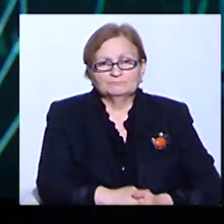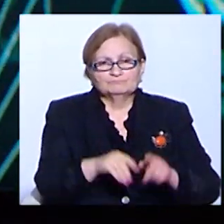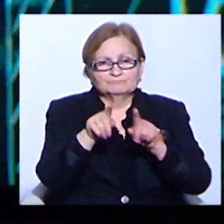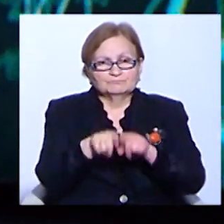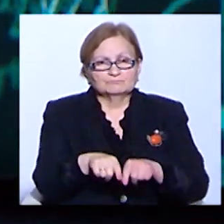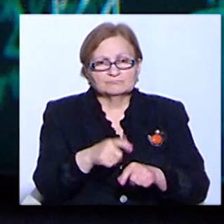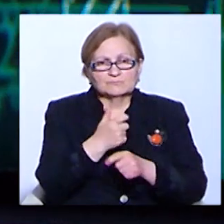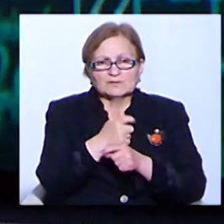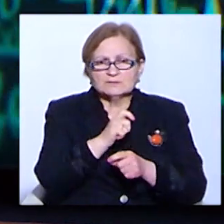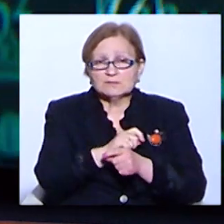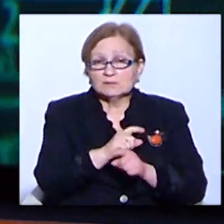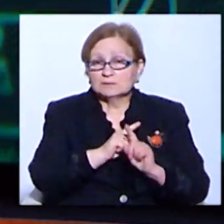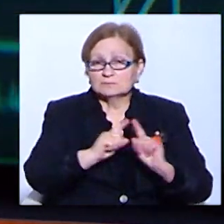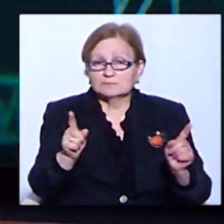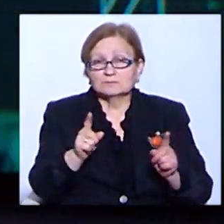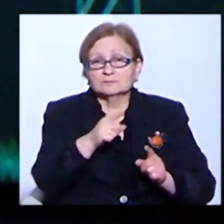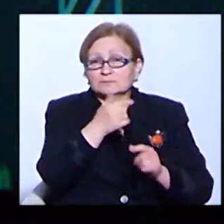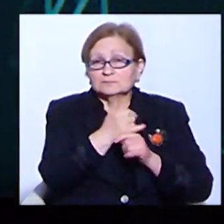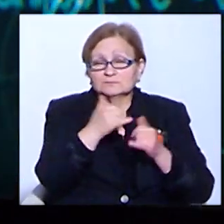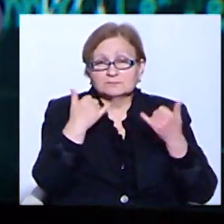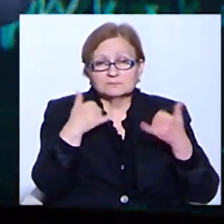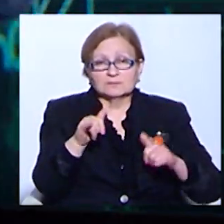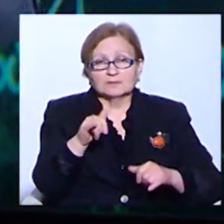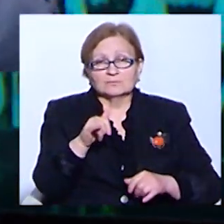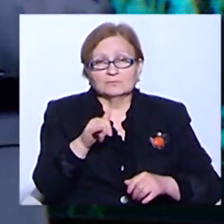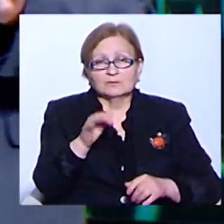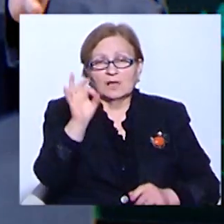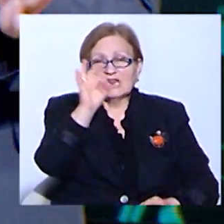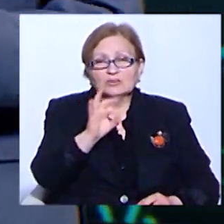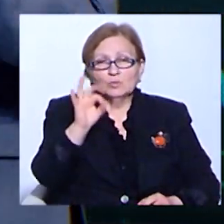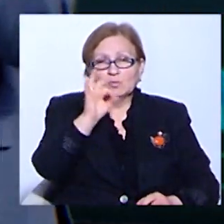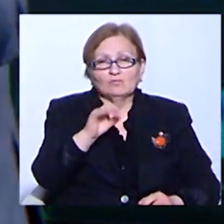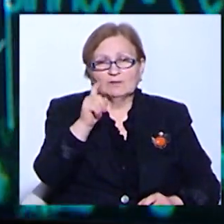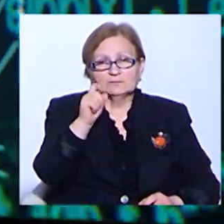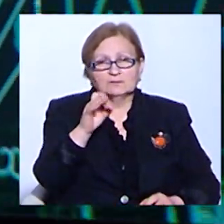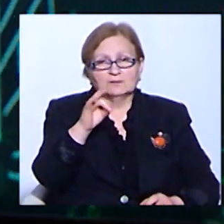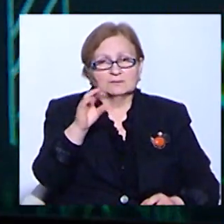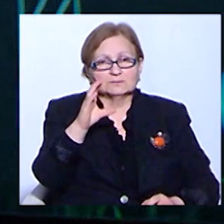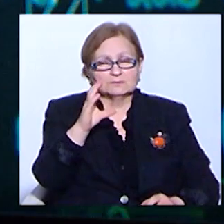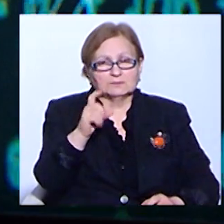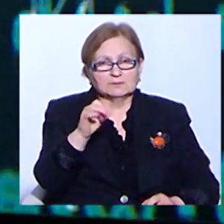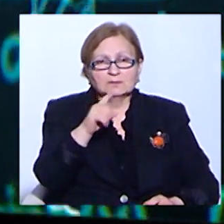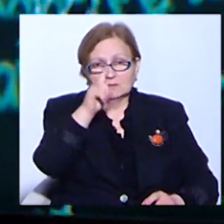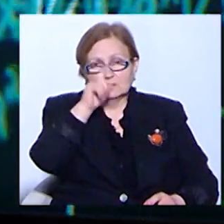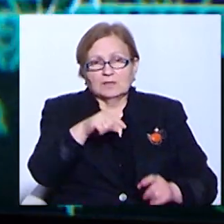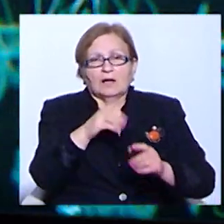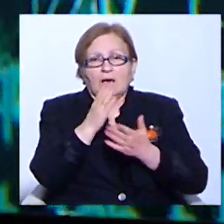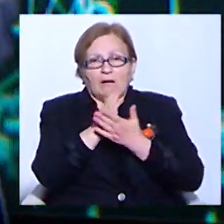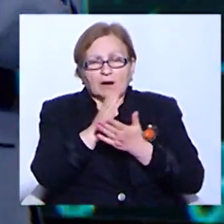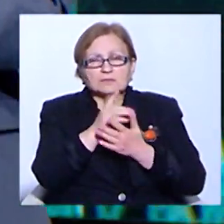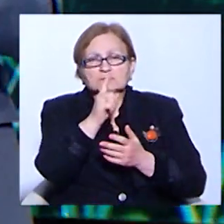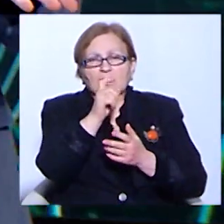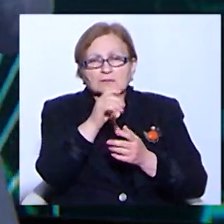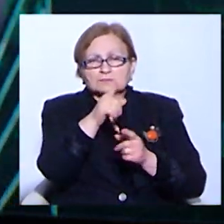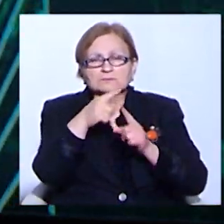ასევე ძალიან უცნაური ცნება ალბათ იყო თქვენთვის, როდესაც შეისწავლეთ ნულოვანი ხარისხი, ხო? ხლა თუ ვიცით, რომ ხარისხი არის ერთმანეთზე